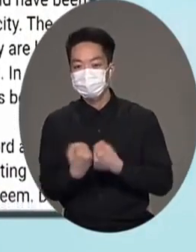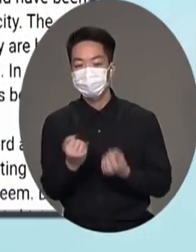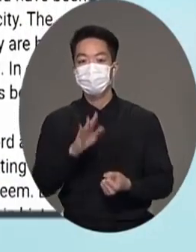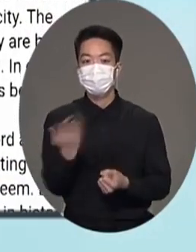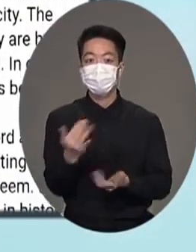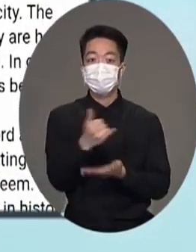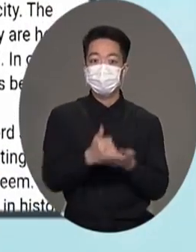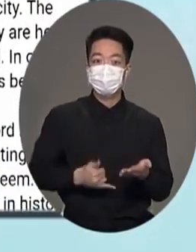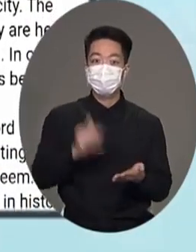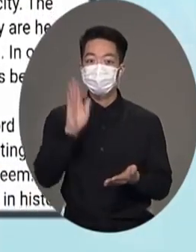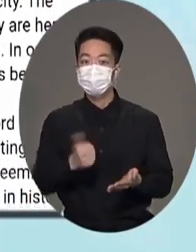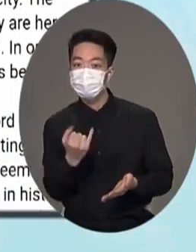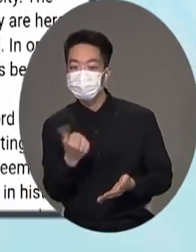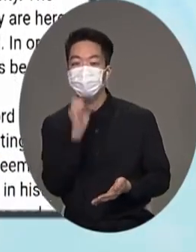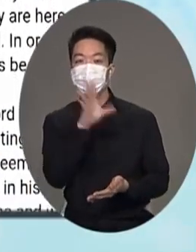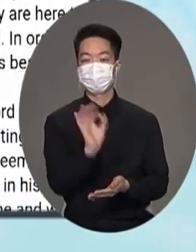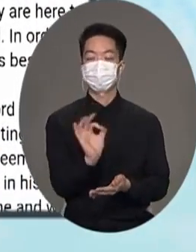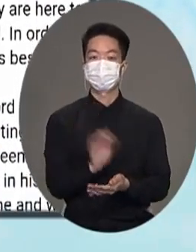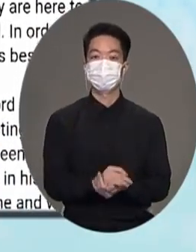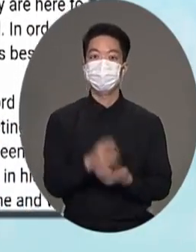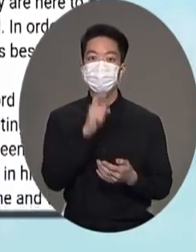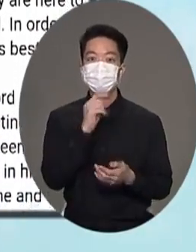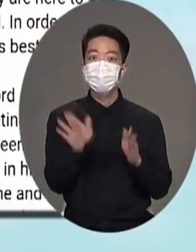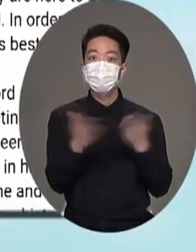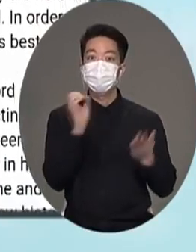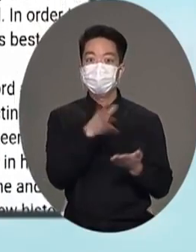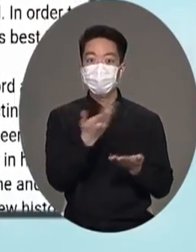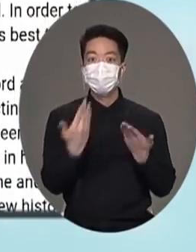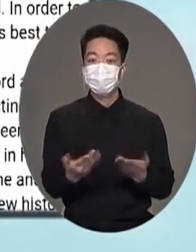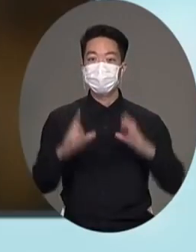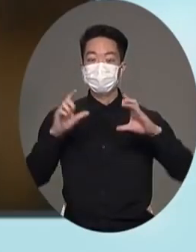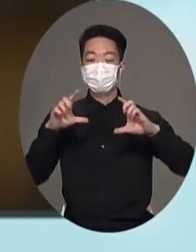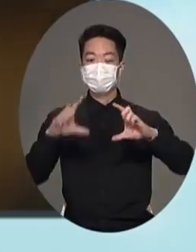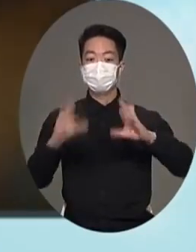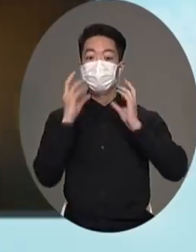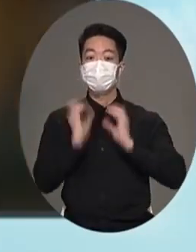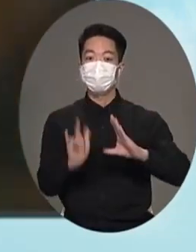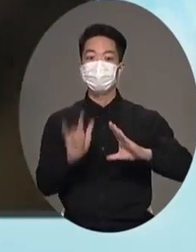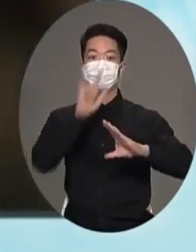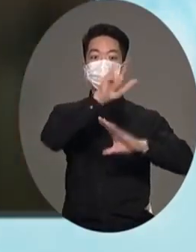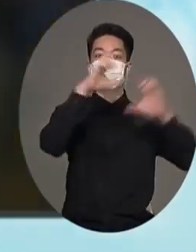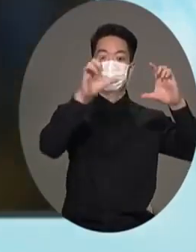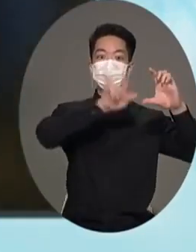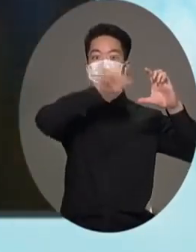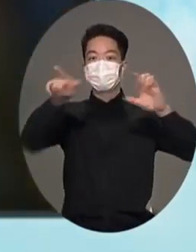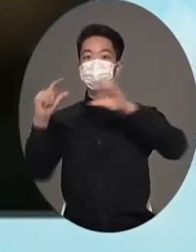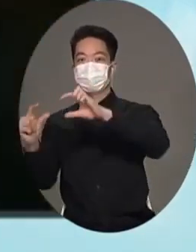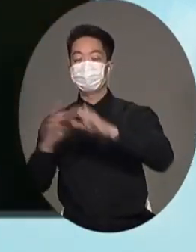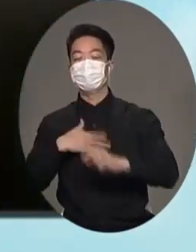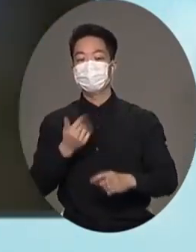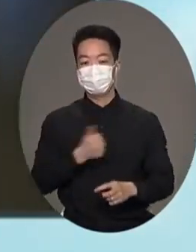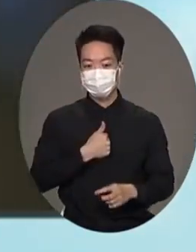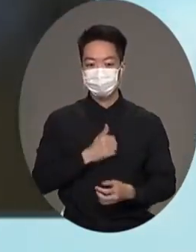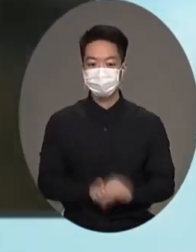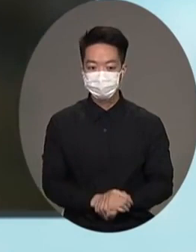會不會辭職。有報道說他身處烏茲別克，準備前往塔吉克。 阿富汗一夜间改